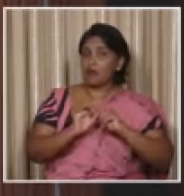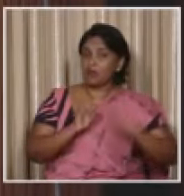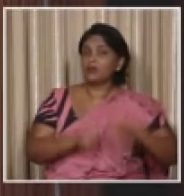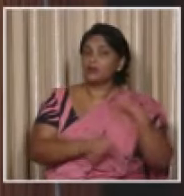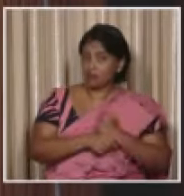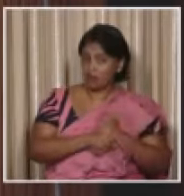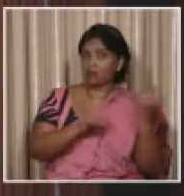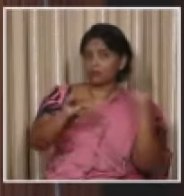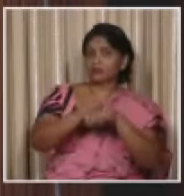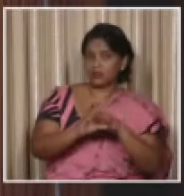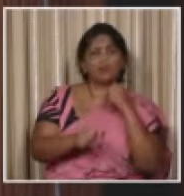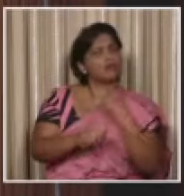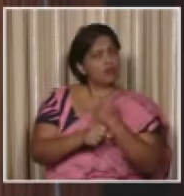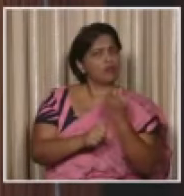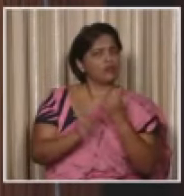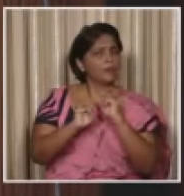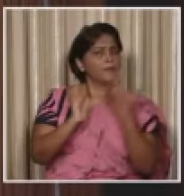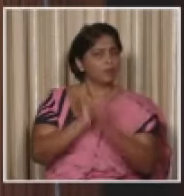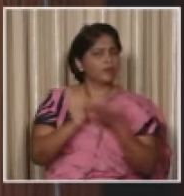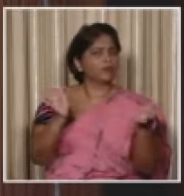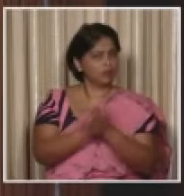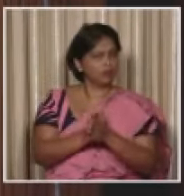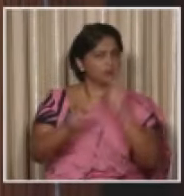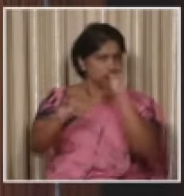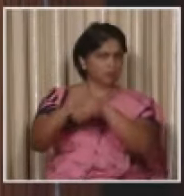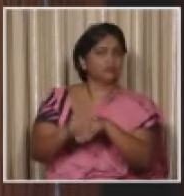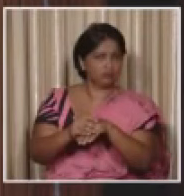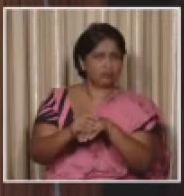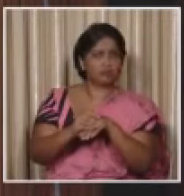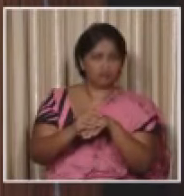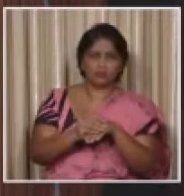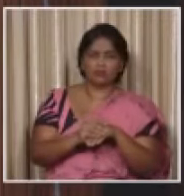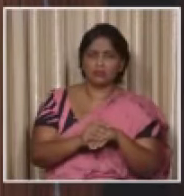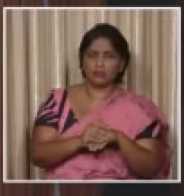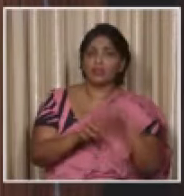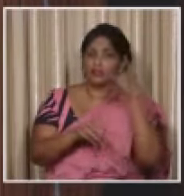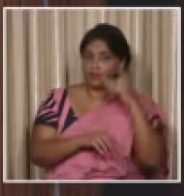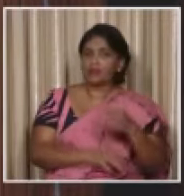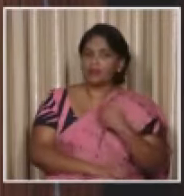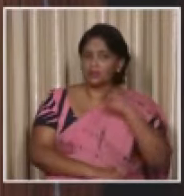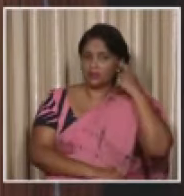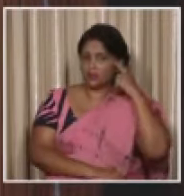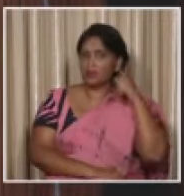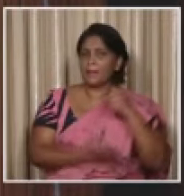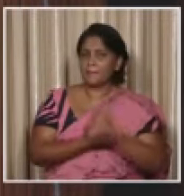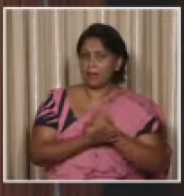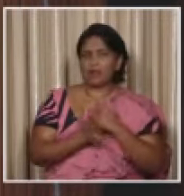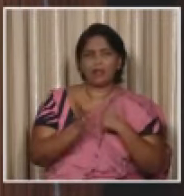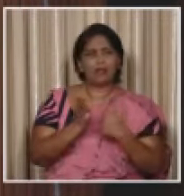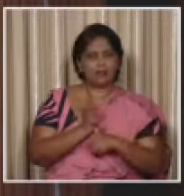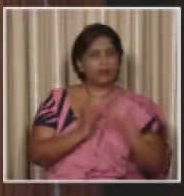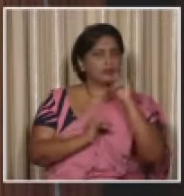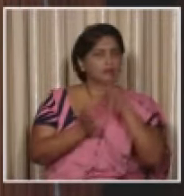යම් නියෝජනයක් තිබිය යුතුයි. රාජ්‍ය මුල්ලේ ප්‍රතිපත්තිය හා සංකීර්ණ විදිහක සංසන්දනාත්මක දෙයක් සිදුවෙනවා. ඒ නිසා අපි හිතන්නේ මේ මේ මහ බැංකුව පනතේ යම් කිසි